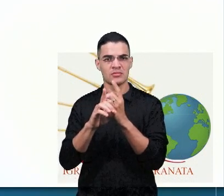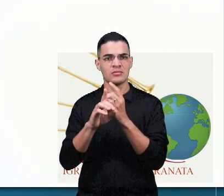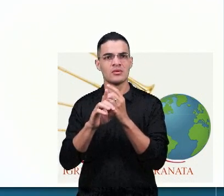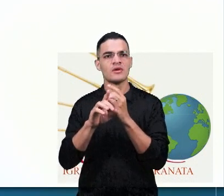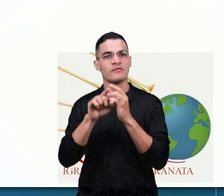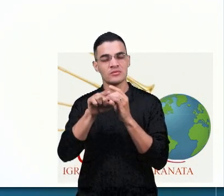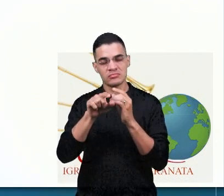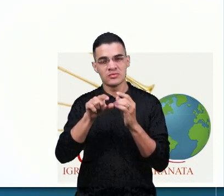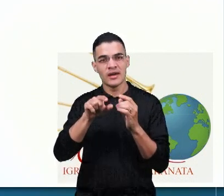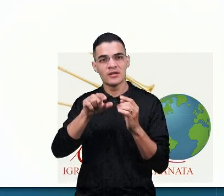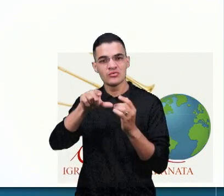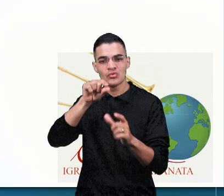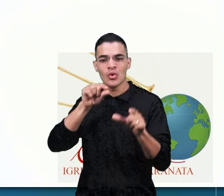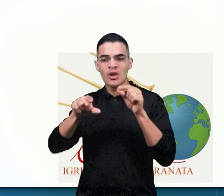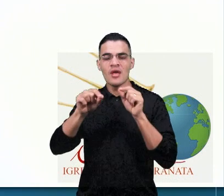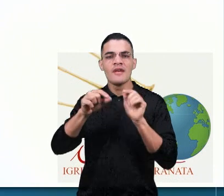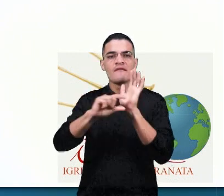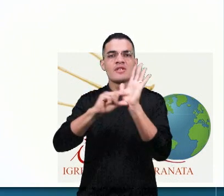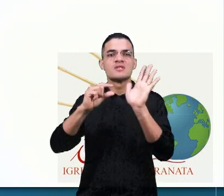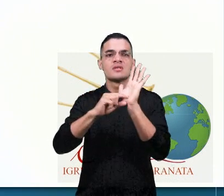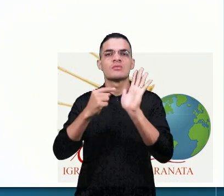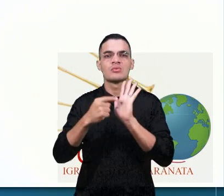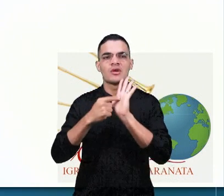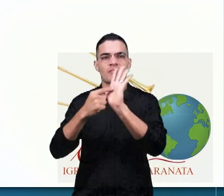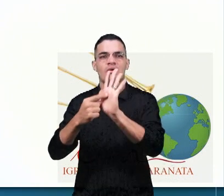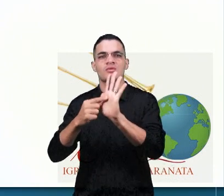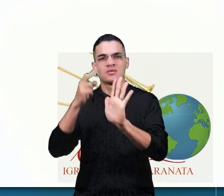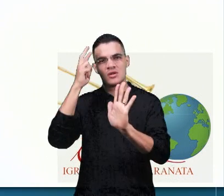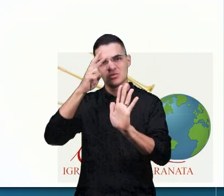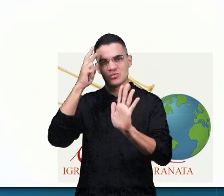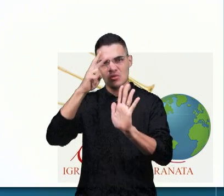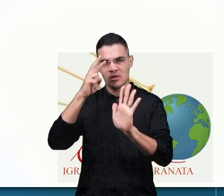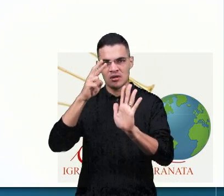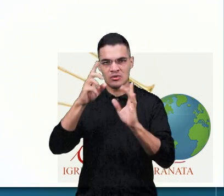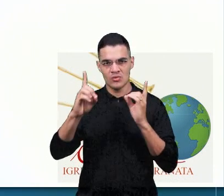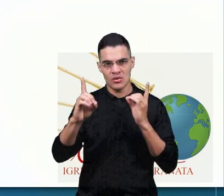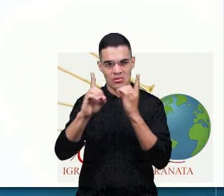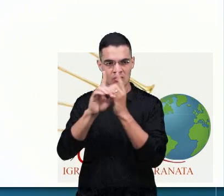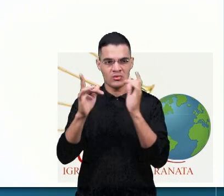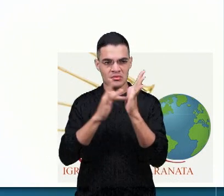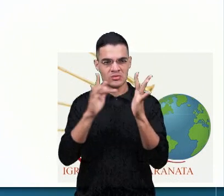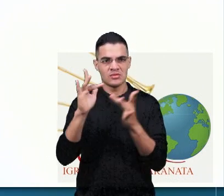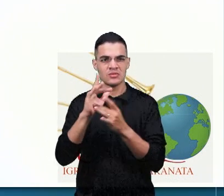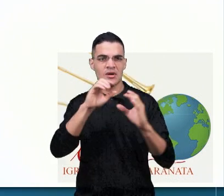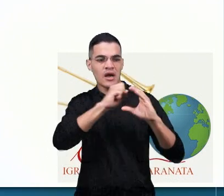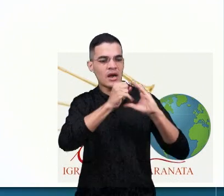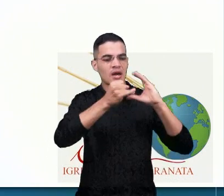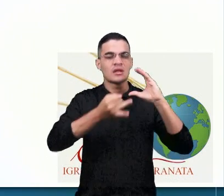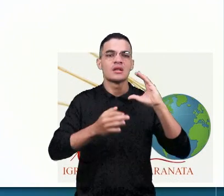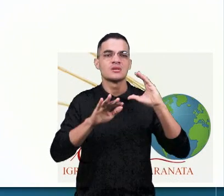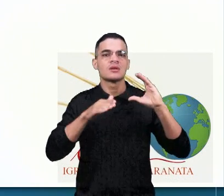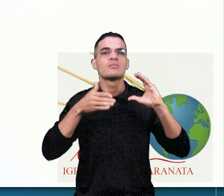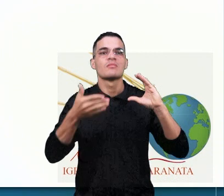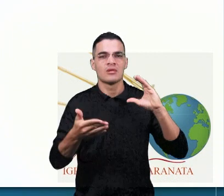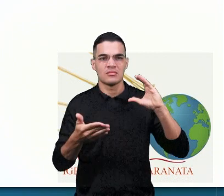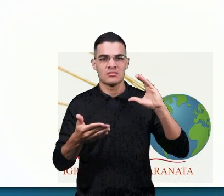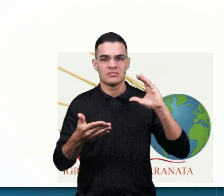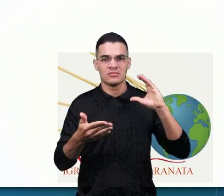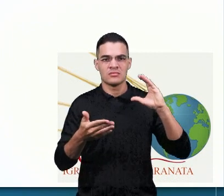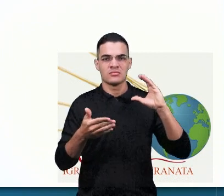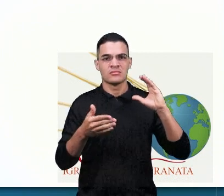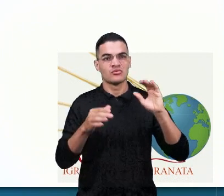Citez les nombres des versets qui parlent de ces faits historiques. Observation, seulement